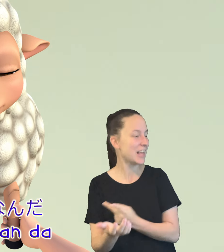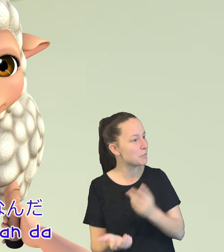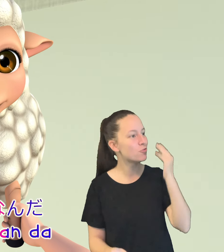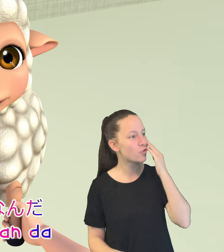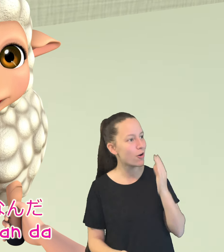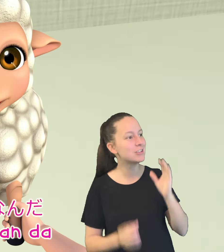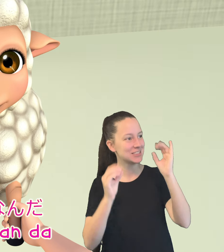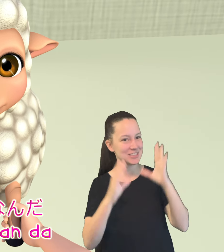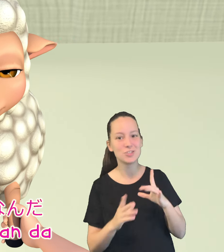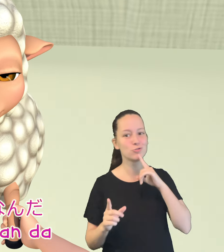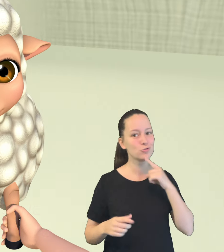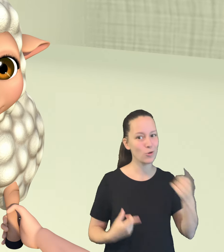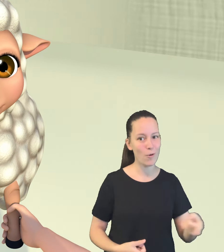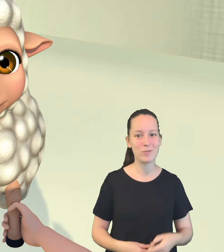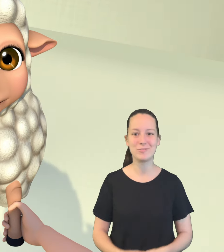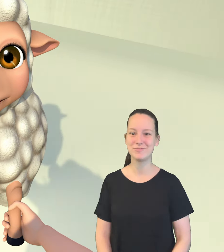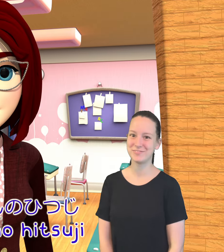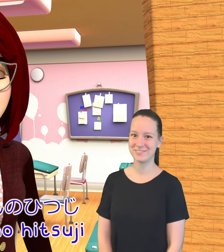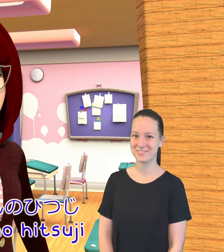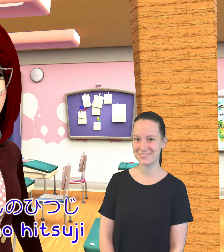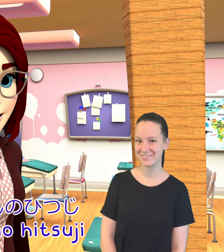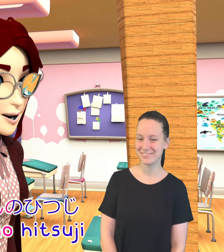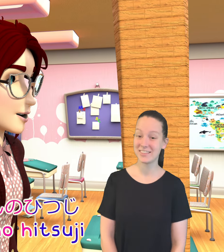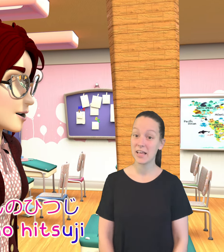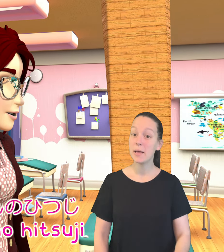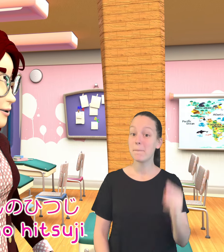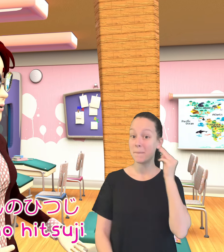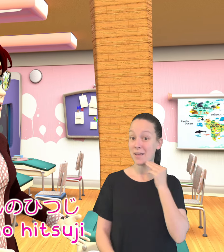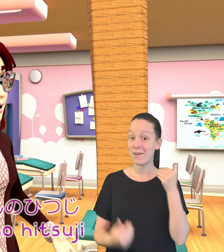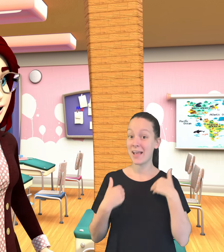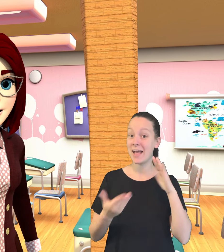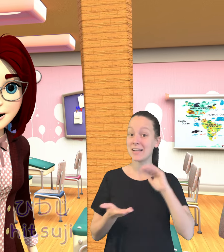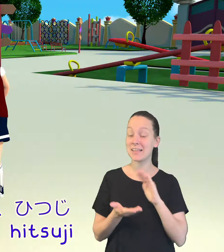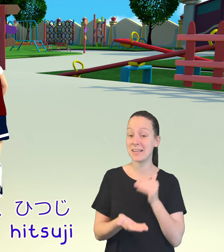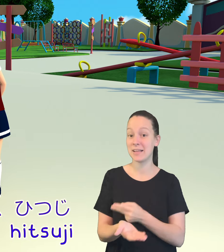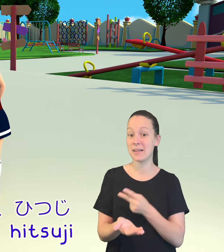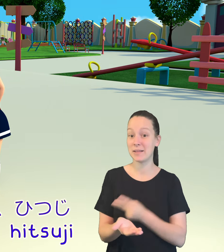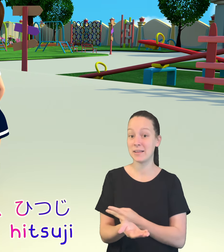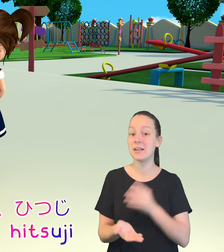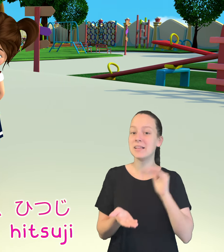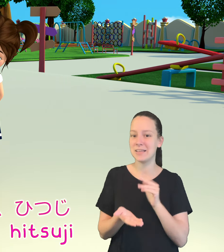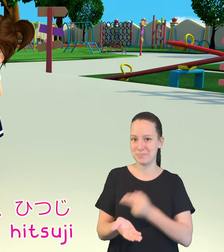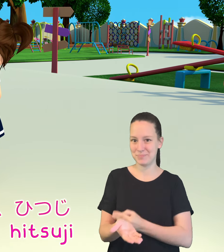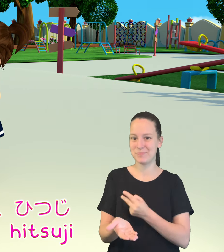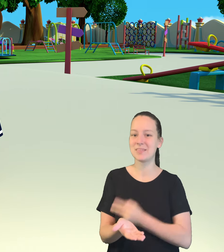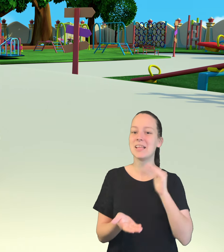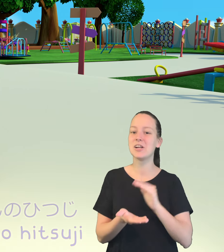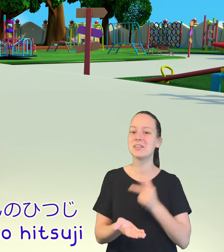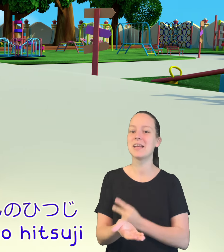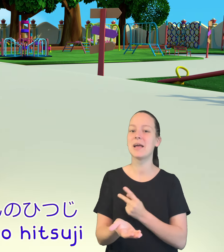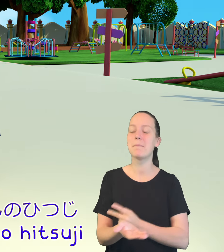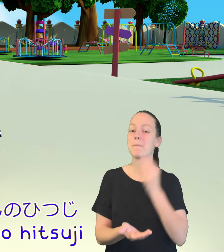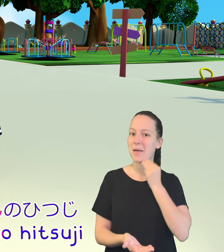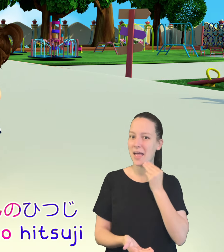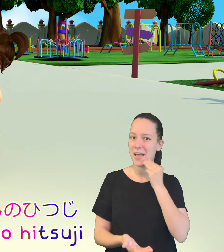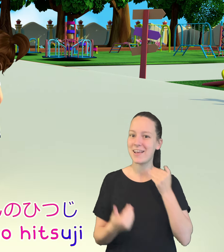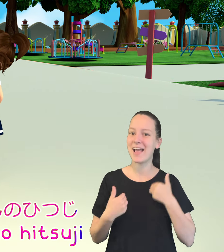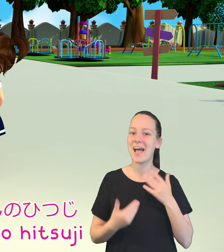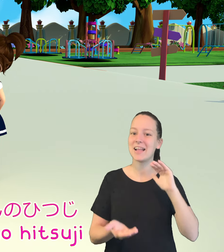が好きなんだメリーさんの羊羊羊